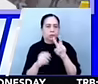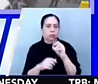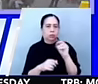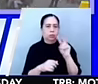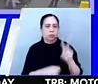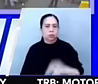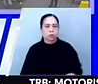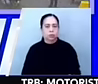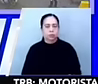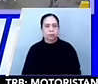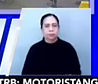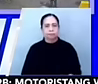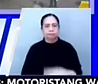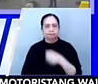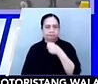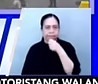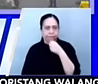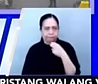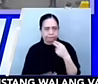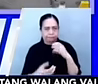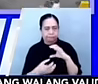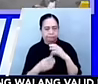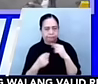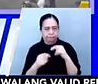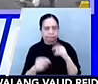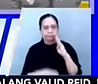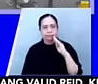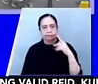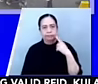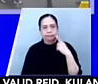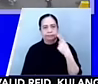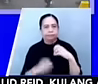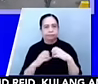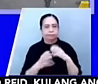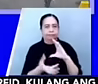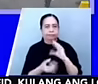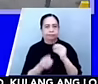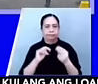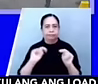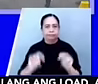Ito ang unang balita, Bea Pinlac para sa GMA Integrated News.